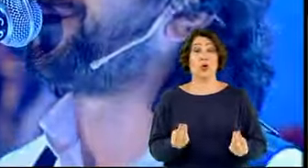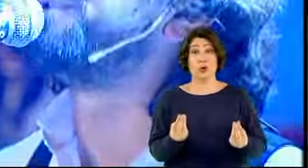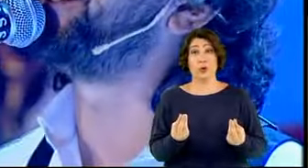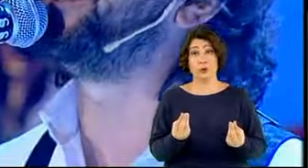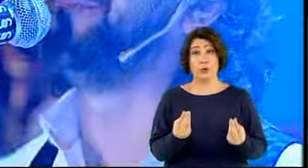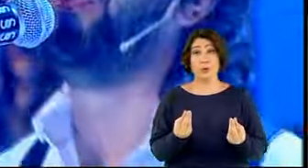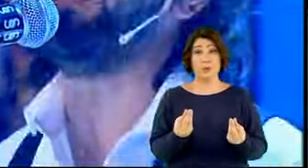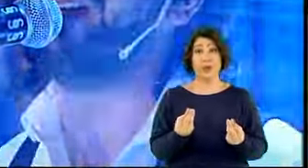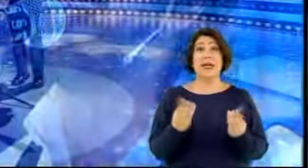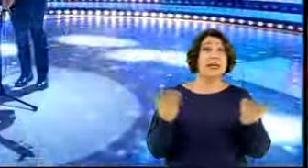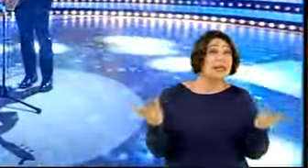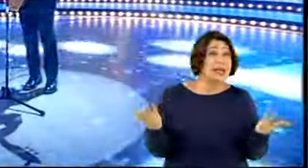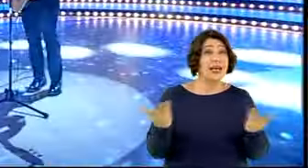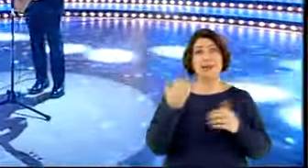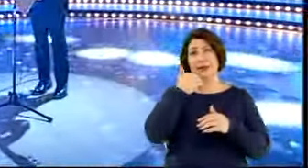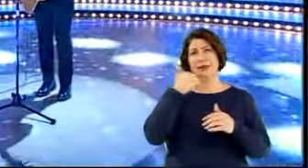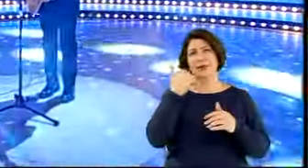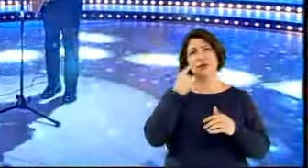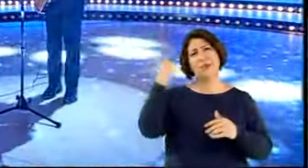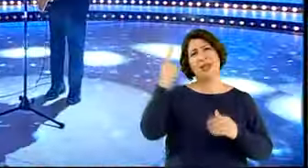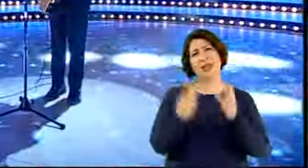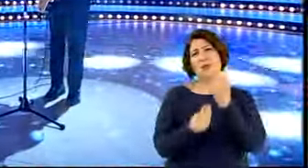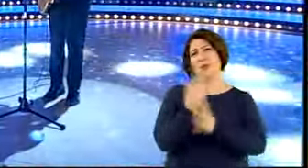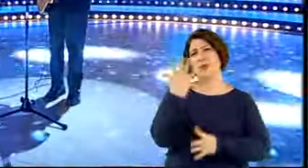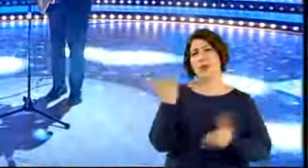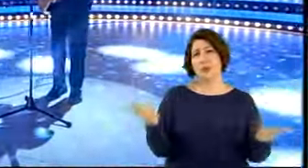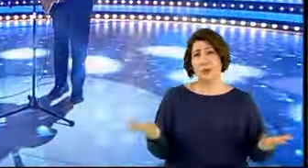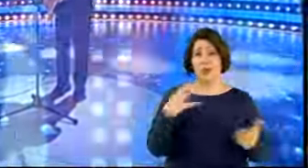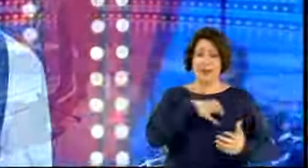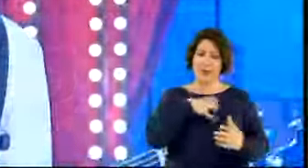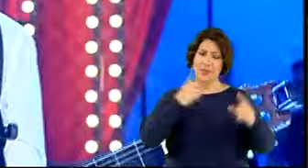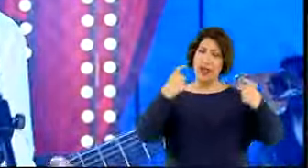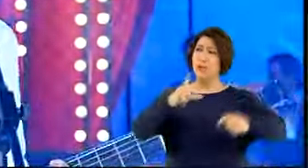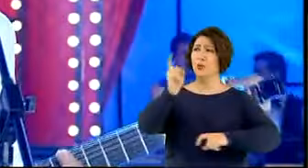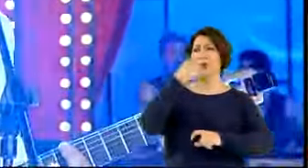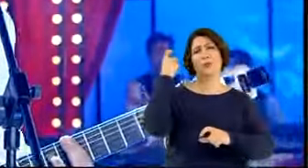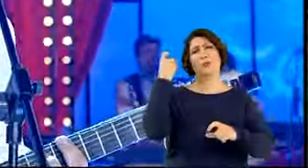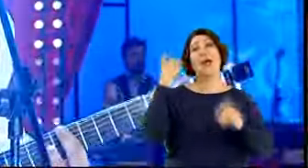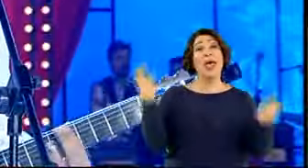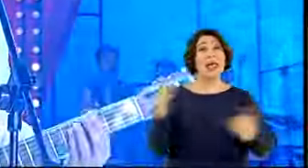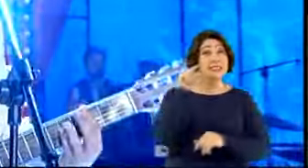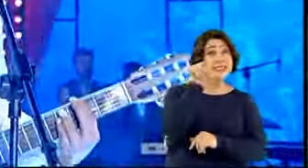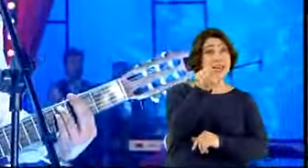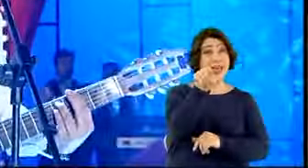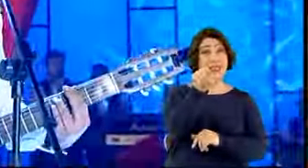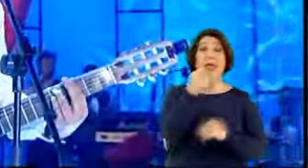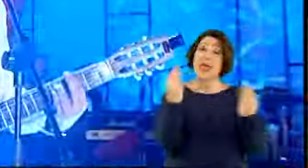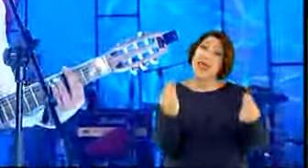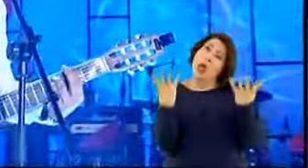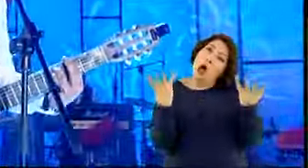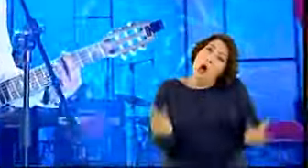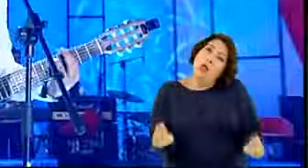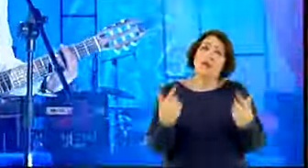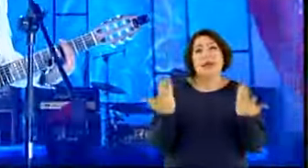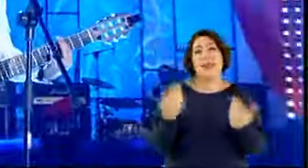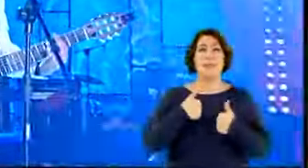kötü olurum, yalanlar cumhuriyetinde kendime bir yer bulurum. Hep sen